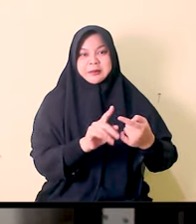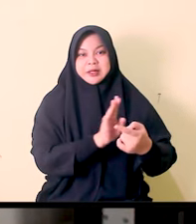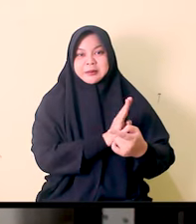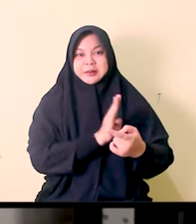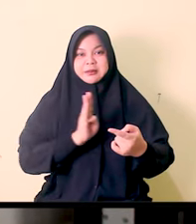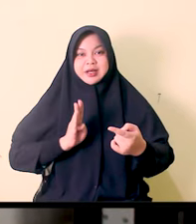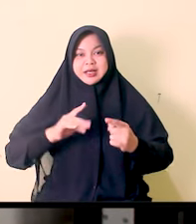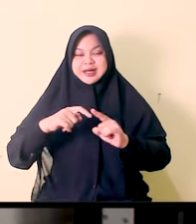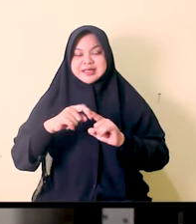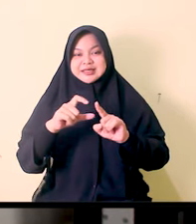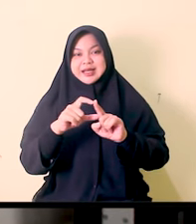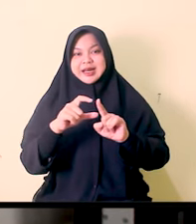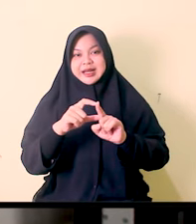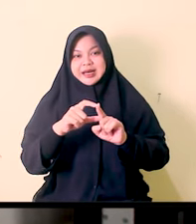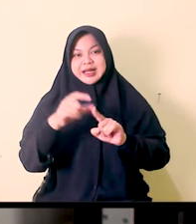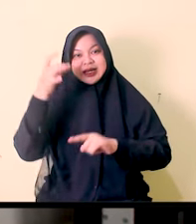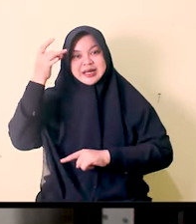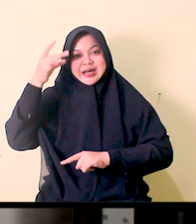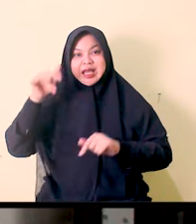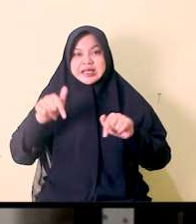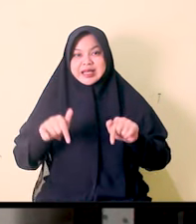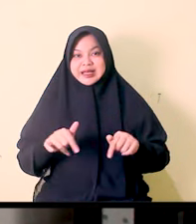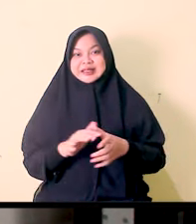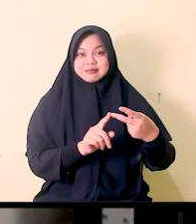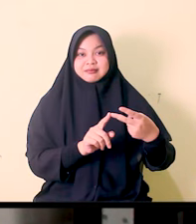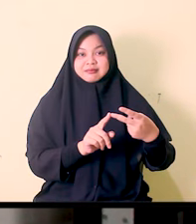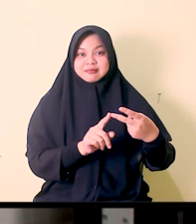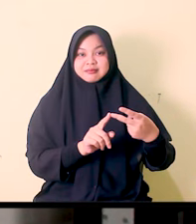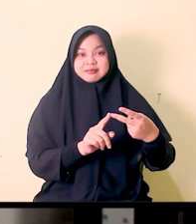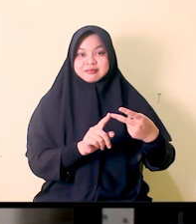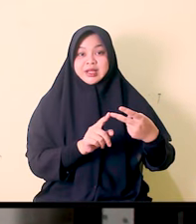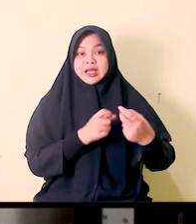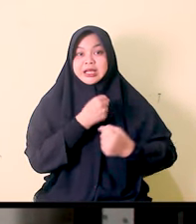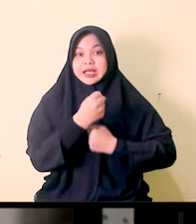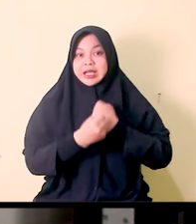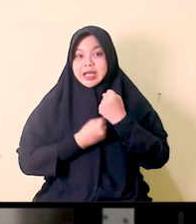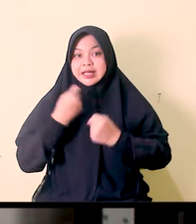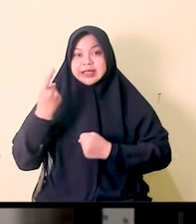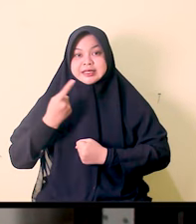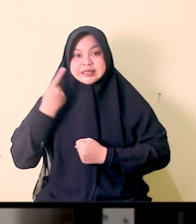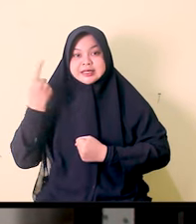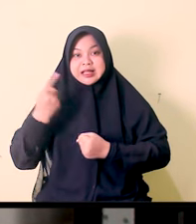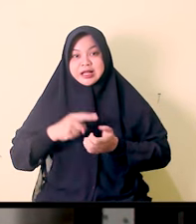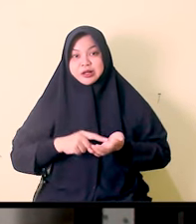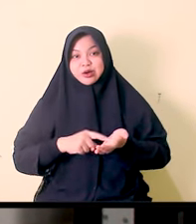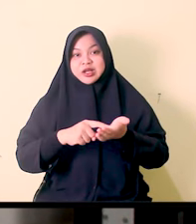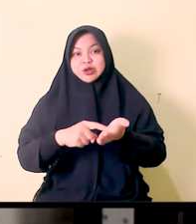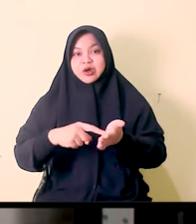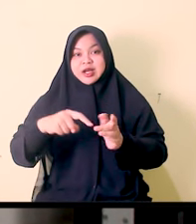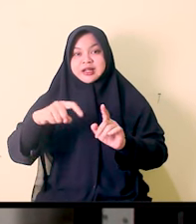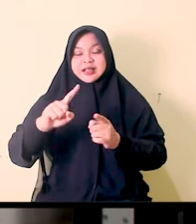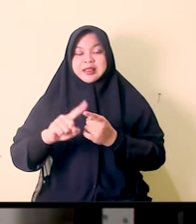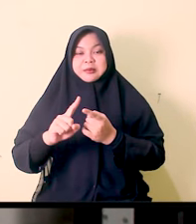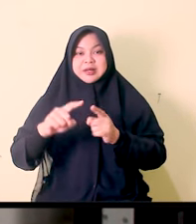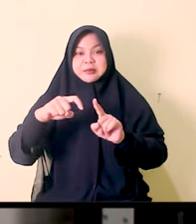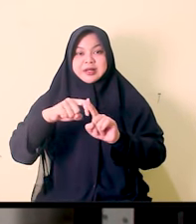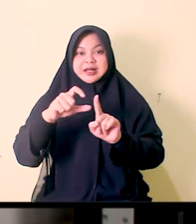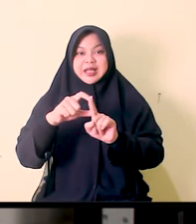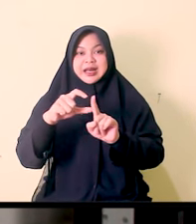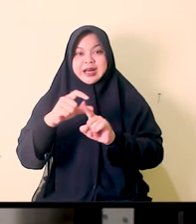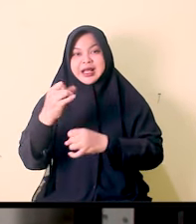terus yang kedua dari kegiatan yang kami selalu ajukan ke teman-teman